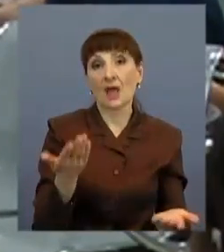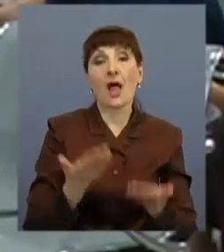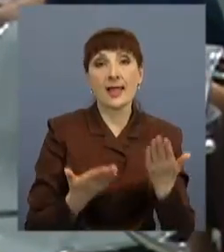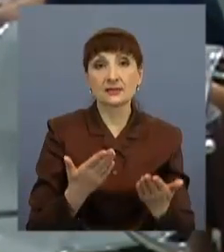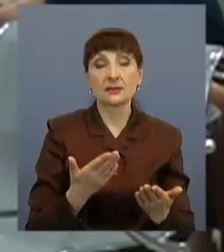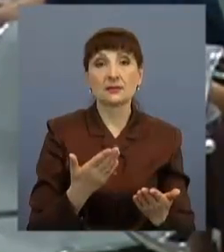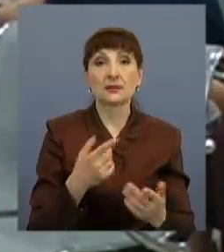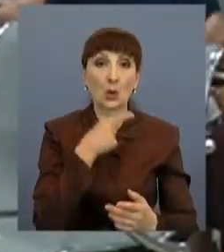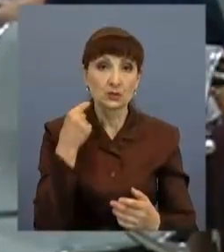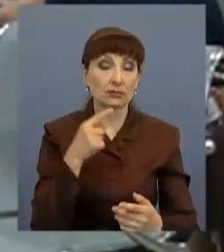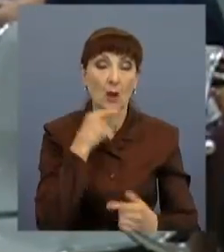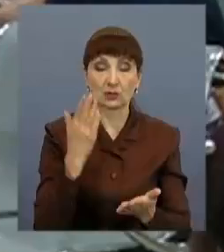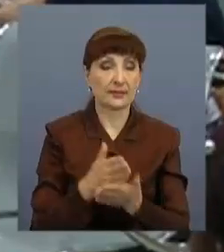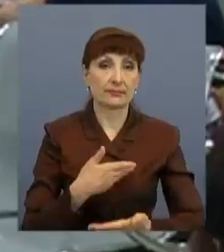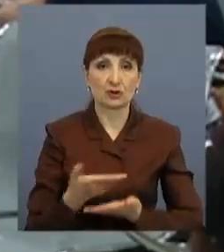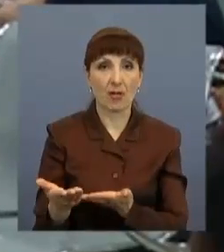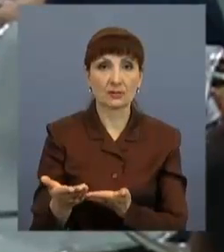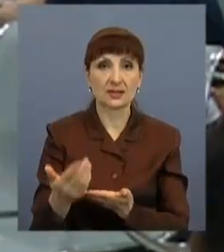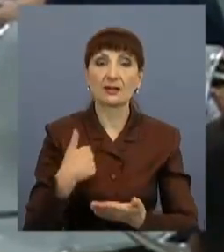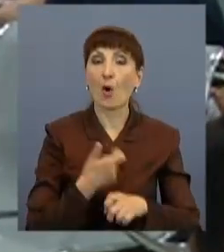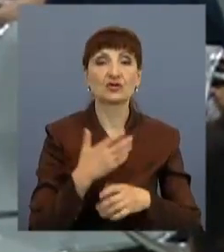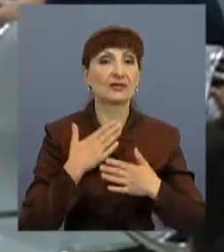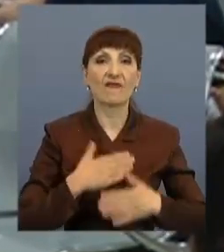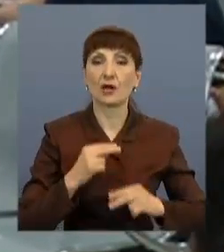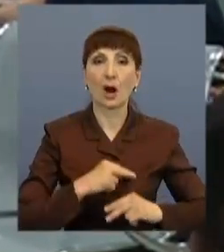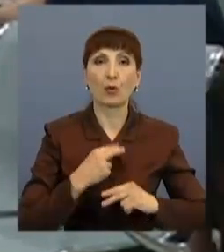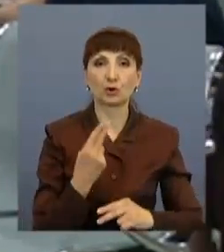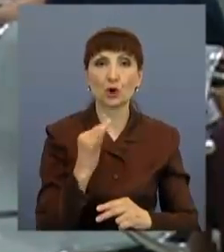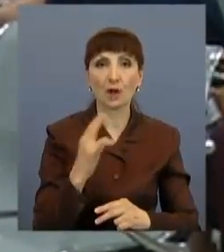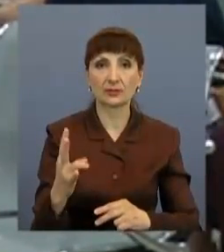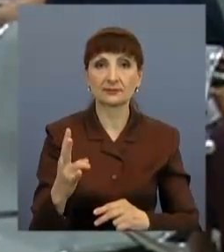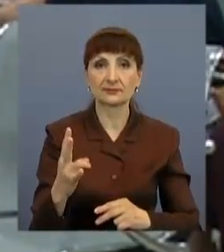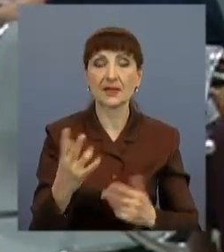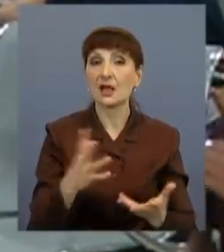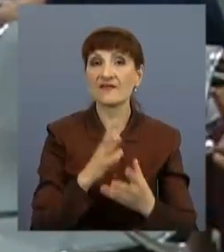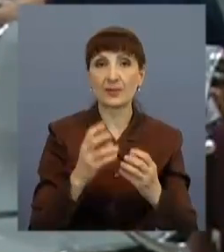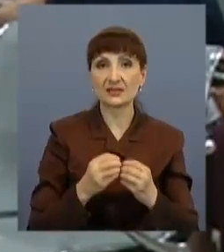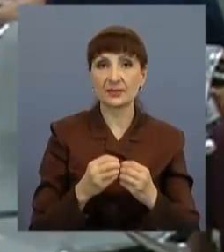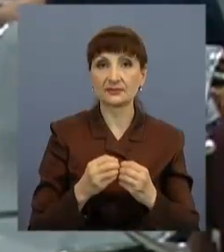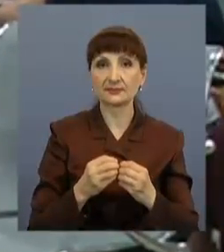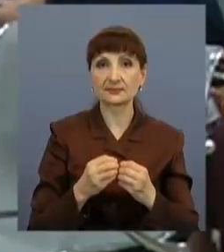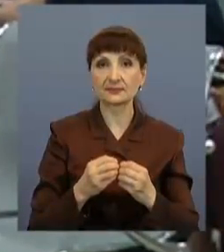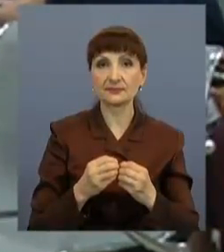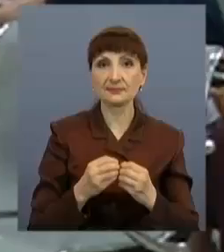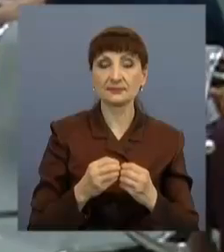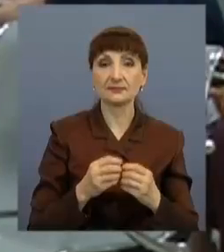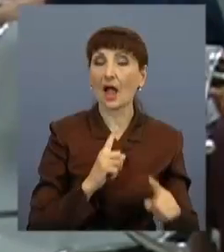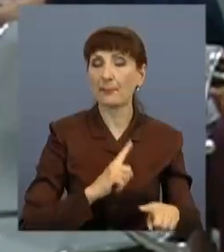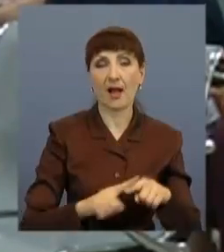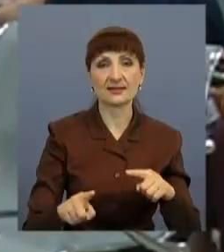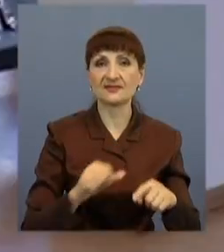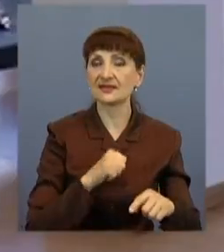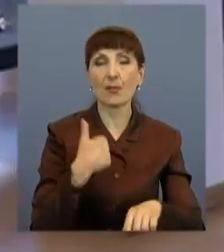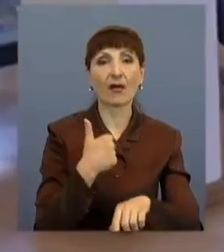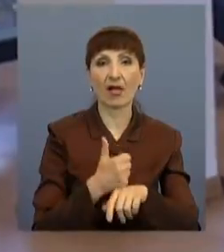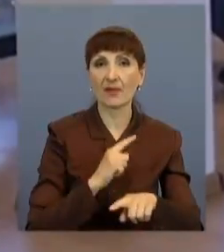на, соответственно, на русском, на русском. То есть, я очень доволен работой ЦОНа и, в принципе, оперативно. Это самое